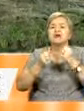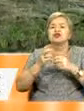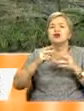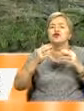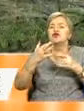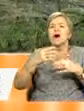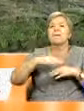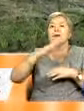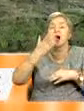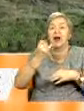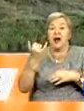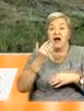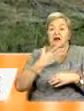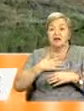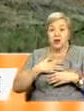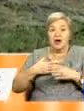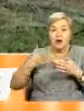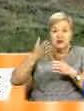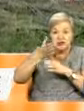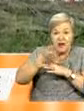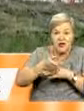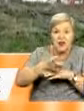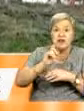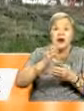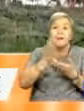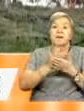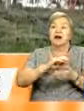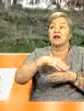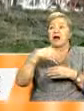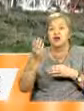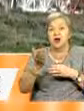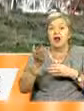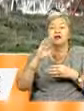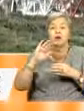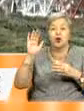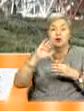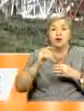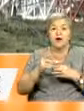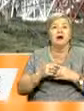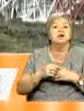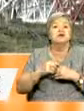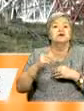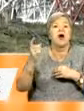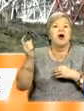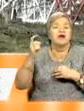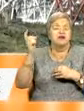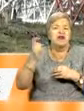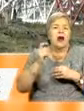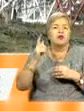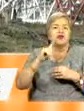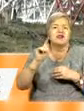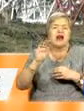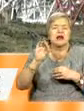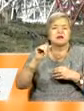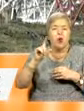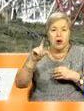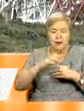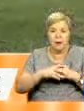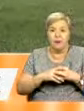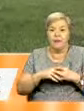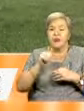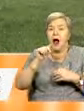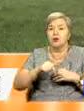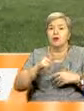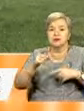doreau să intre în această altă parte a Republicii Moldova dinspre regiunea transnistreană. Între timp, aici se